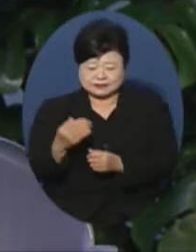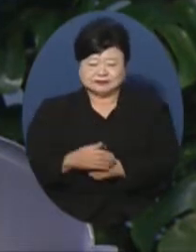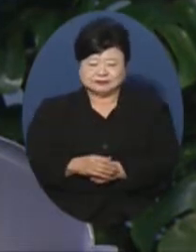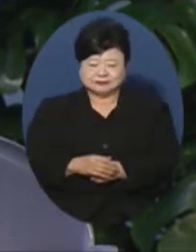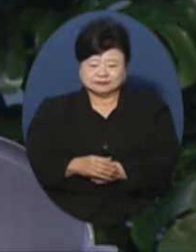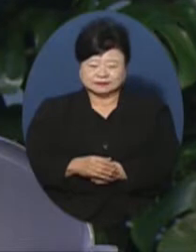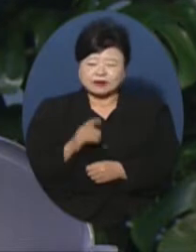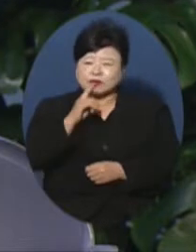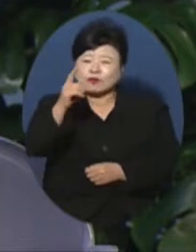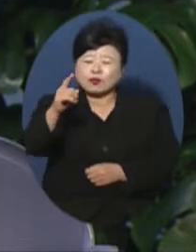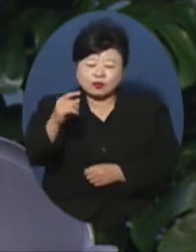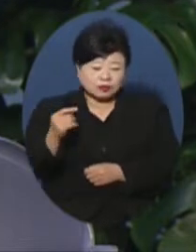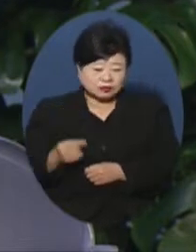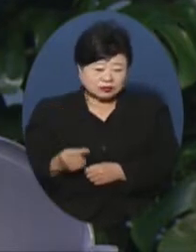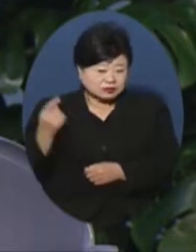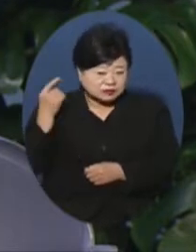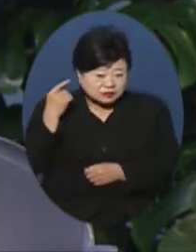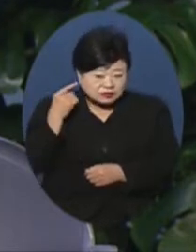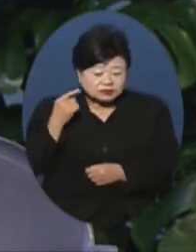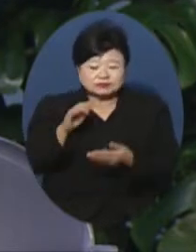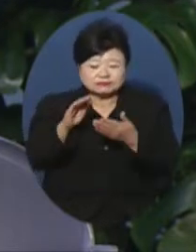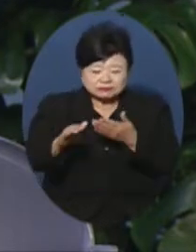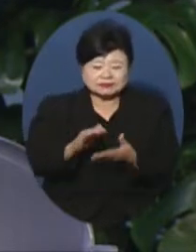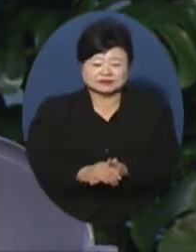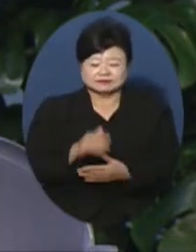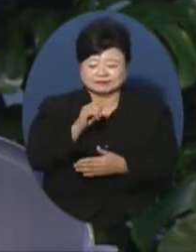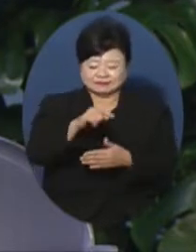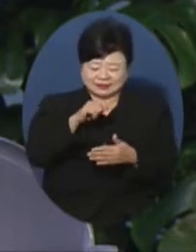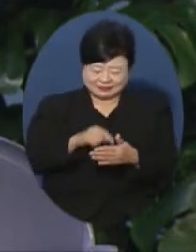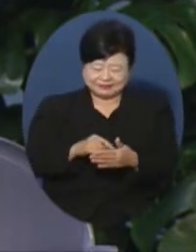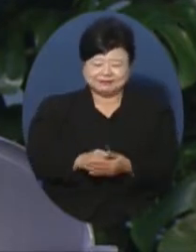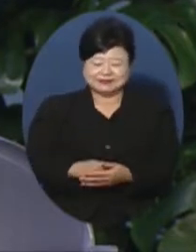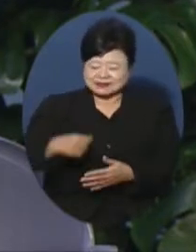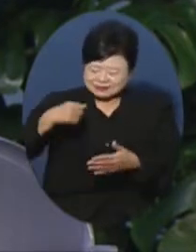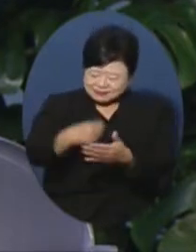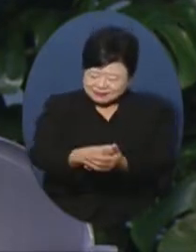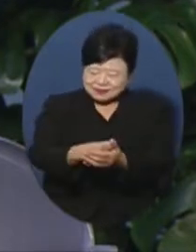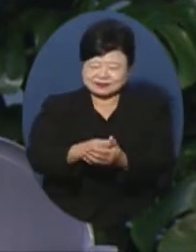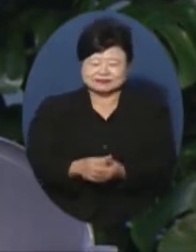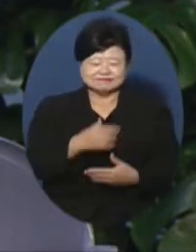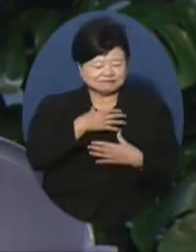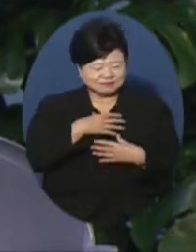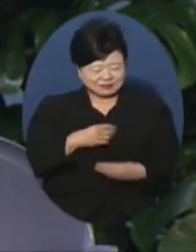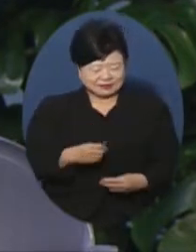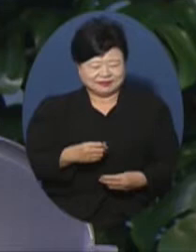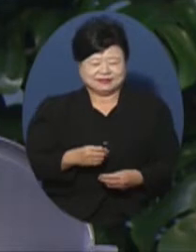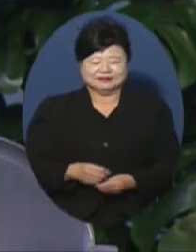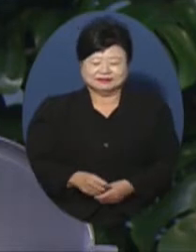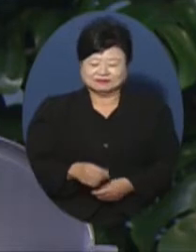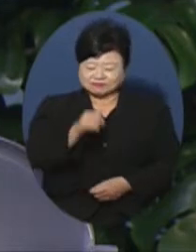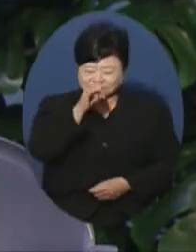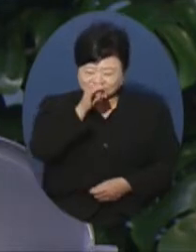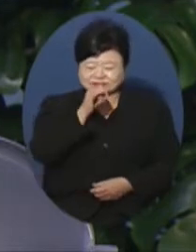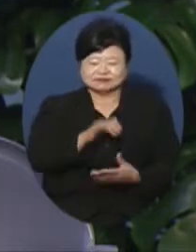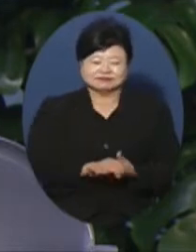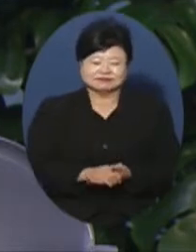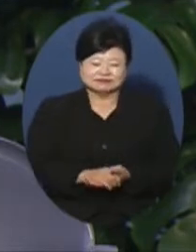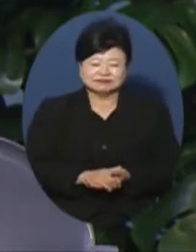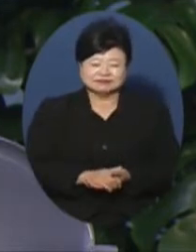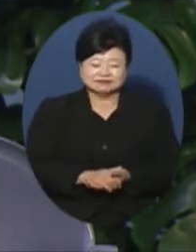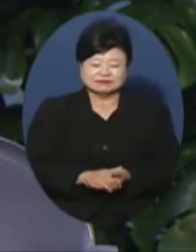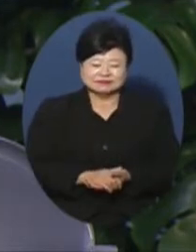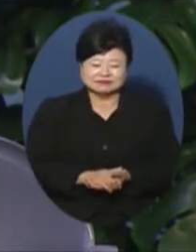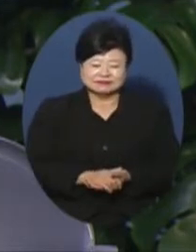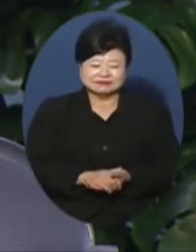포위당했다는 보고를 받고 나서도 마음에 담대함과 평안함을 잃지